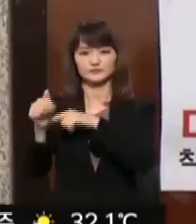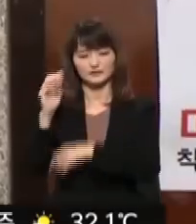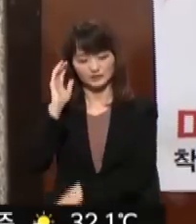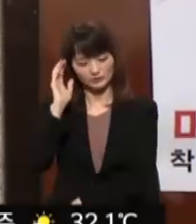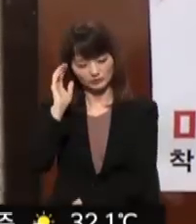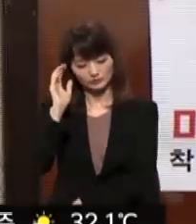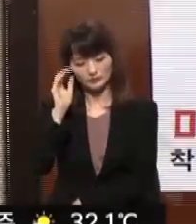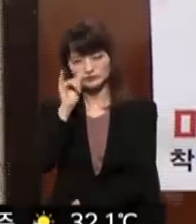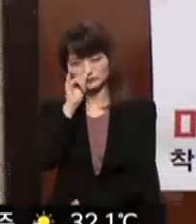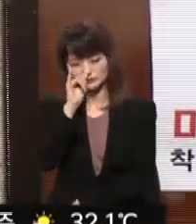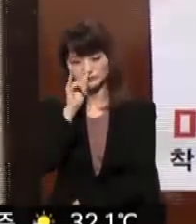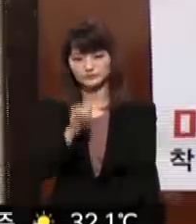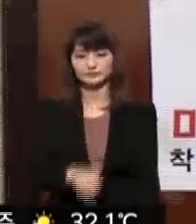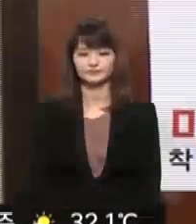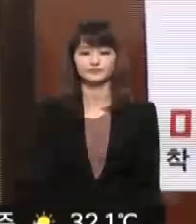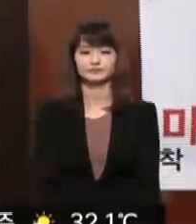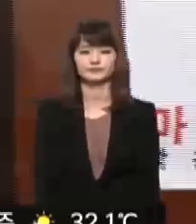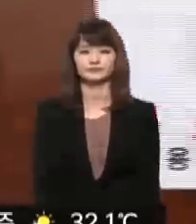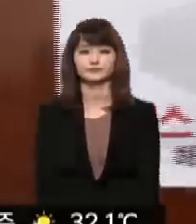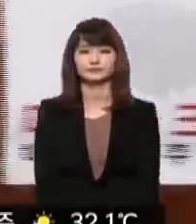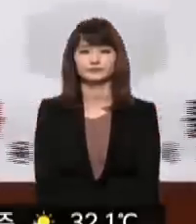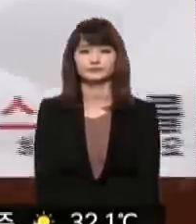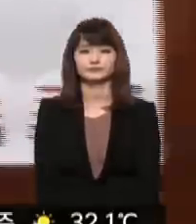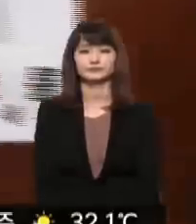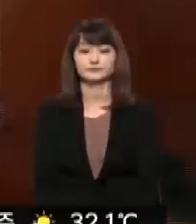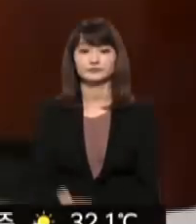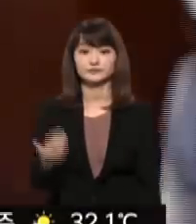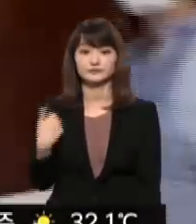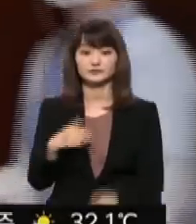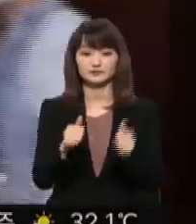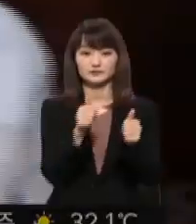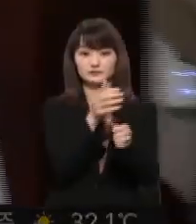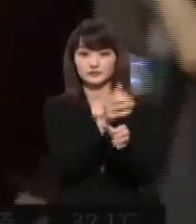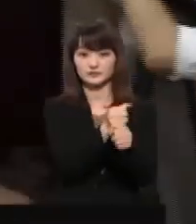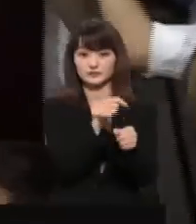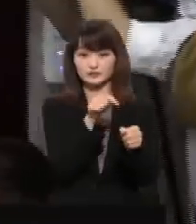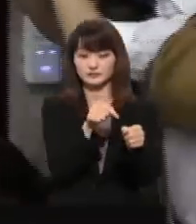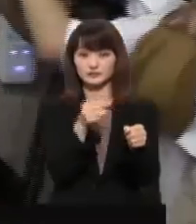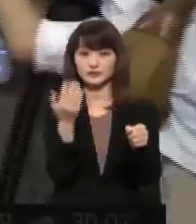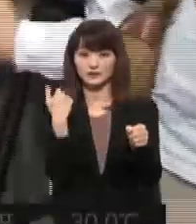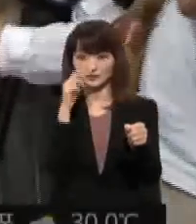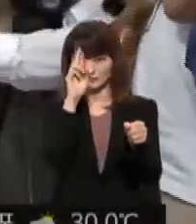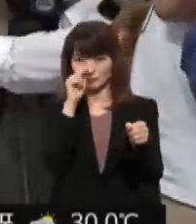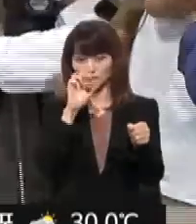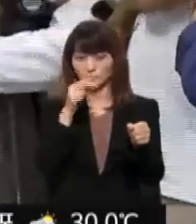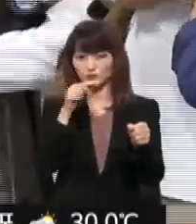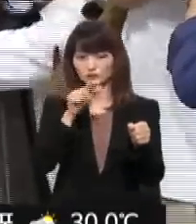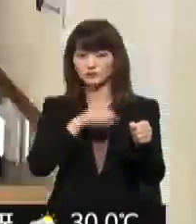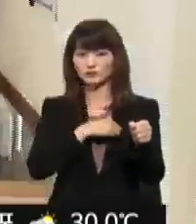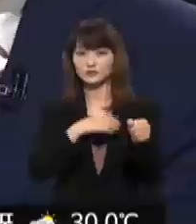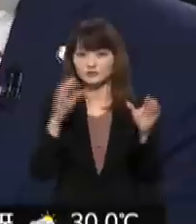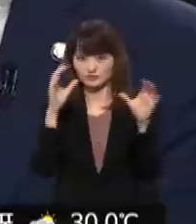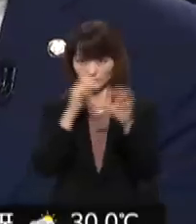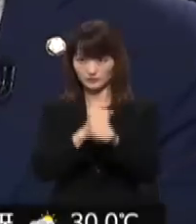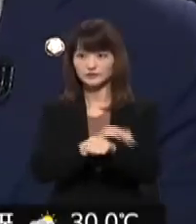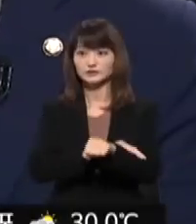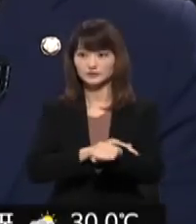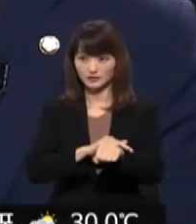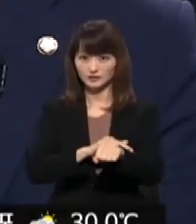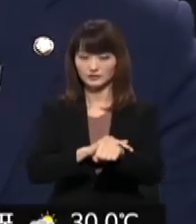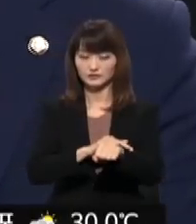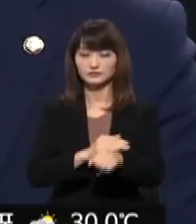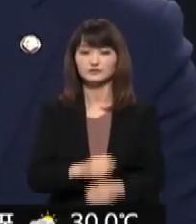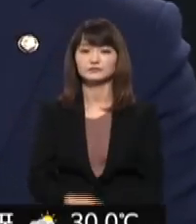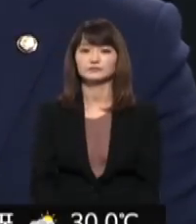곤욕을 치르는 부분이 되지 않을까 저는 그렇게 보고 있습니다 앞서서 이제 시오에 관한 문제들은 박원석 의원님께서 잘 정리를 해 주셔 가지고 차치하고